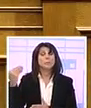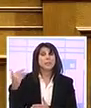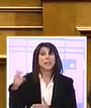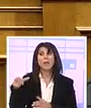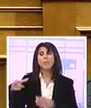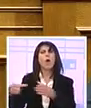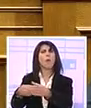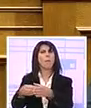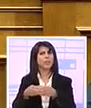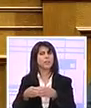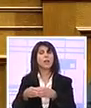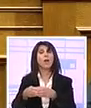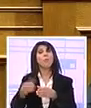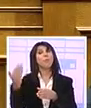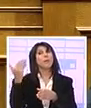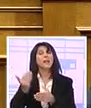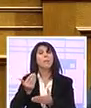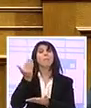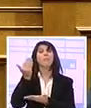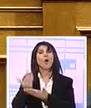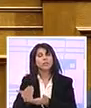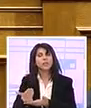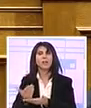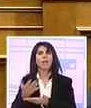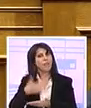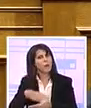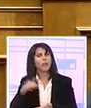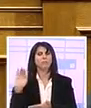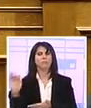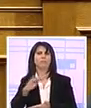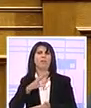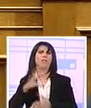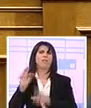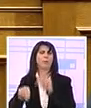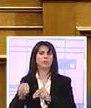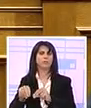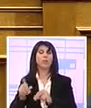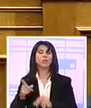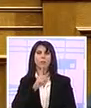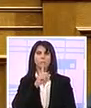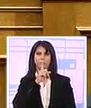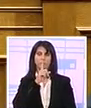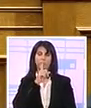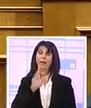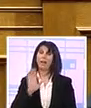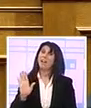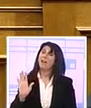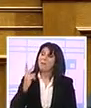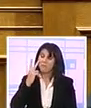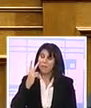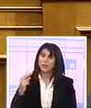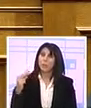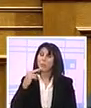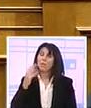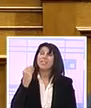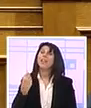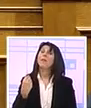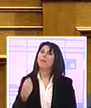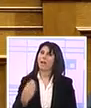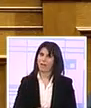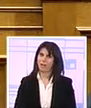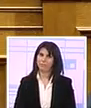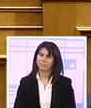δημοψήφισμα τώρα σιωπούν. Φαίνεται ότι δεν ενημερώθηκε καλά ο κ. Πρωθυπουργός, διότι